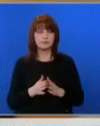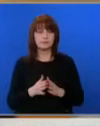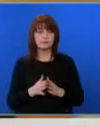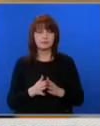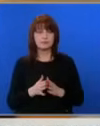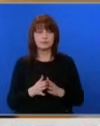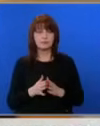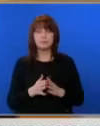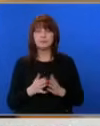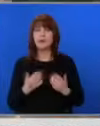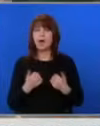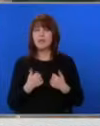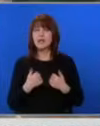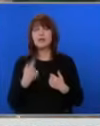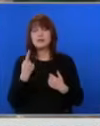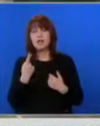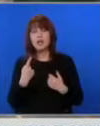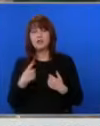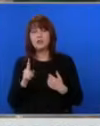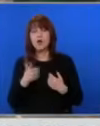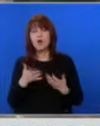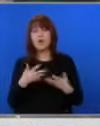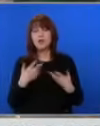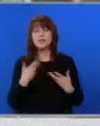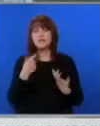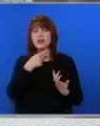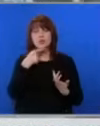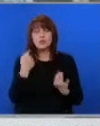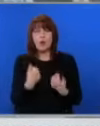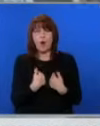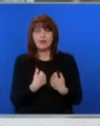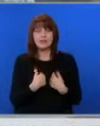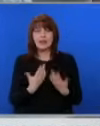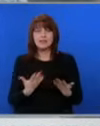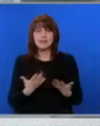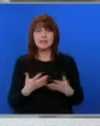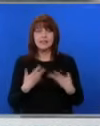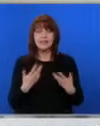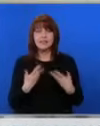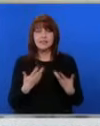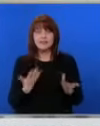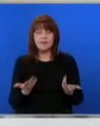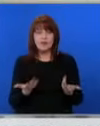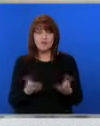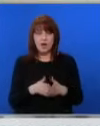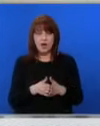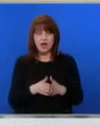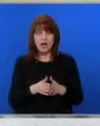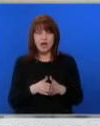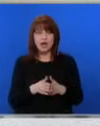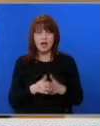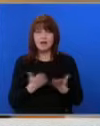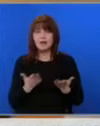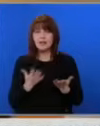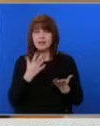Сейчас у нас друго иго, кой из Русии от нас. И сказали, но да на